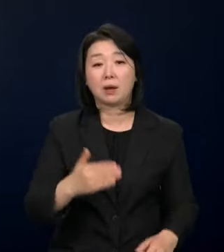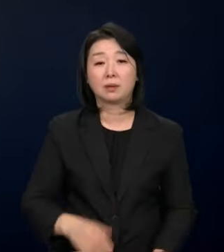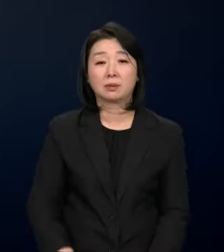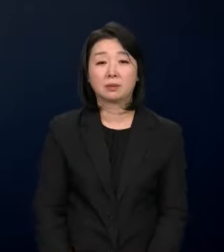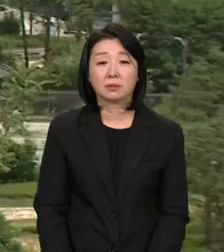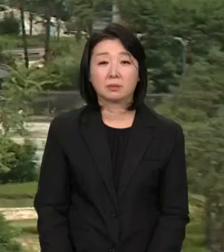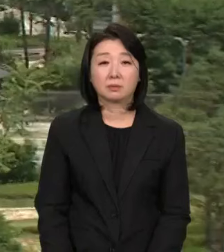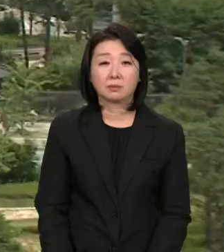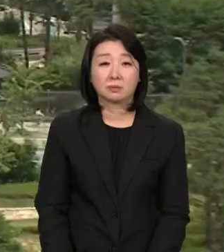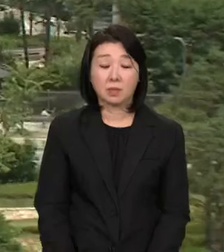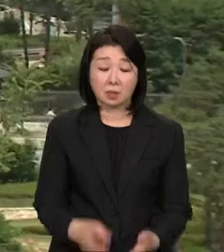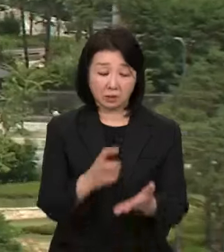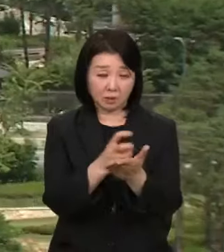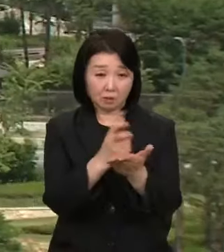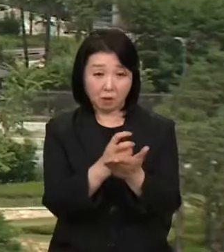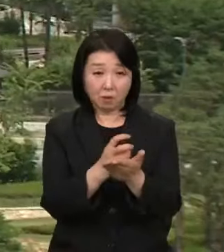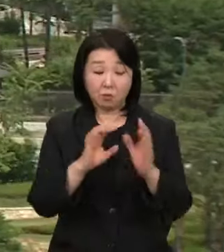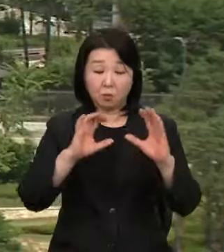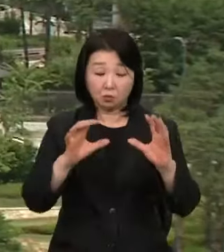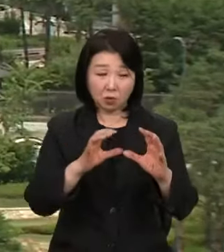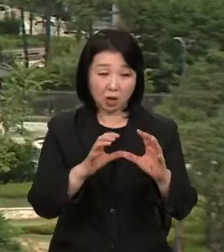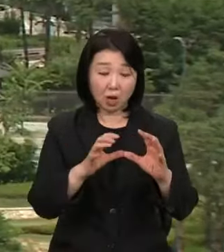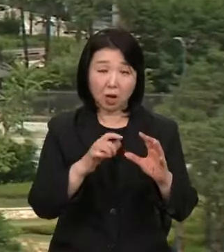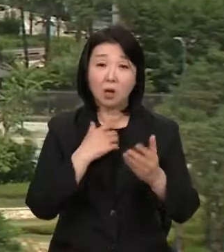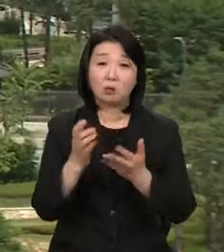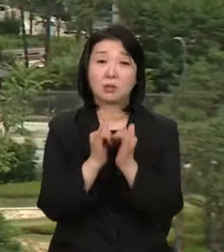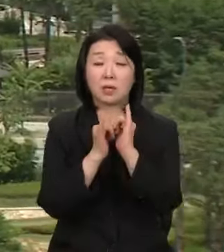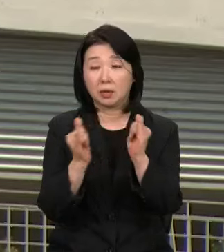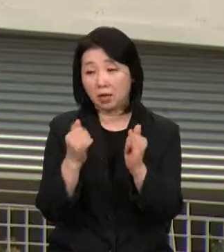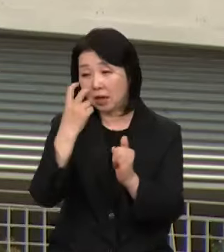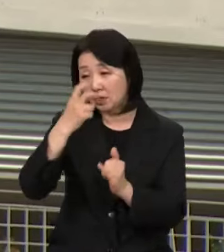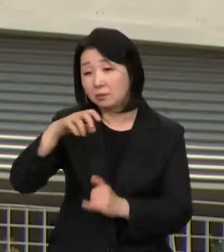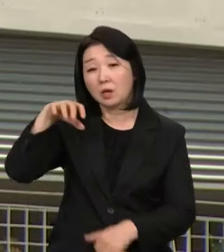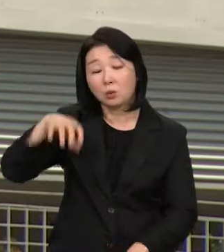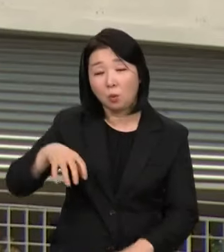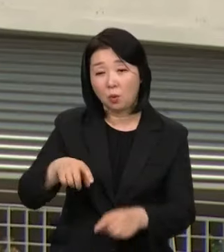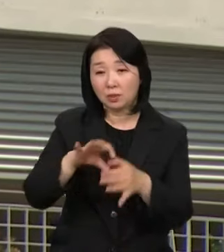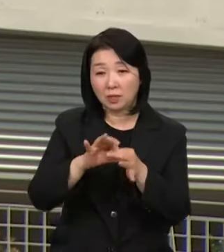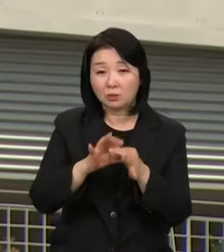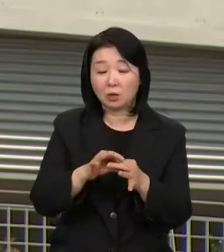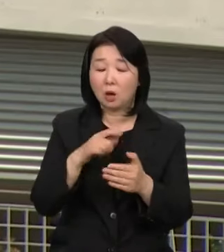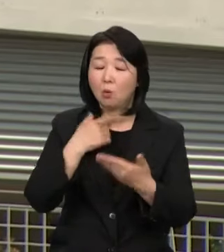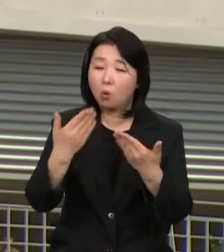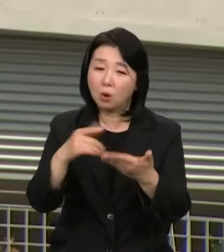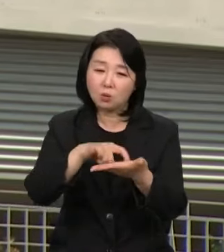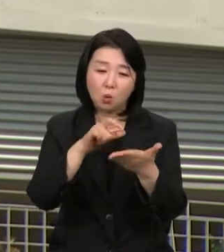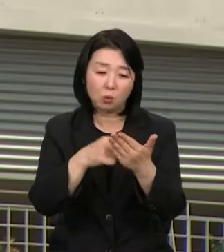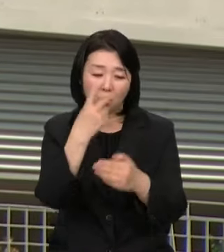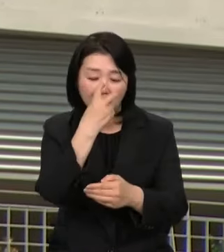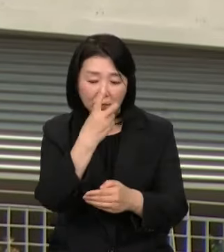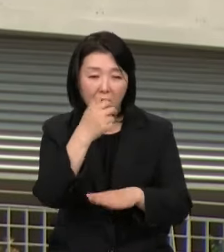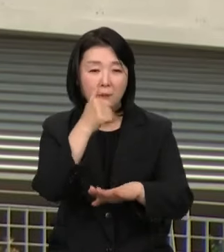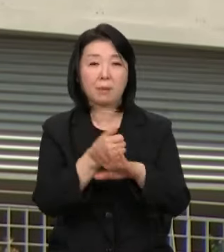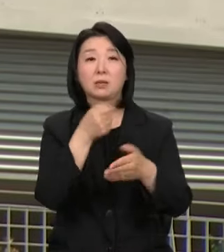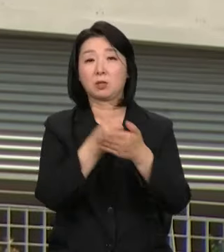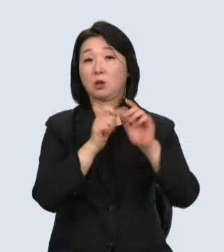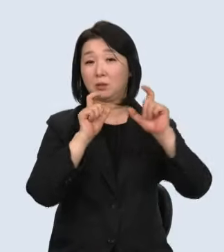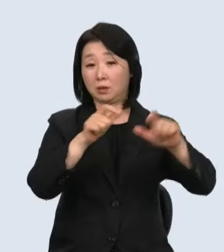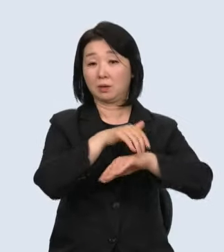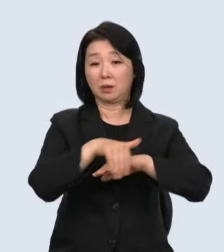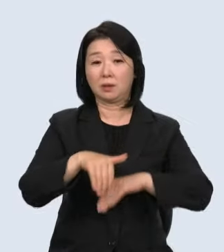있습니다이 법에선 국가 보험부 보훈심사 위원회가 사실관계와 공헌 정도를 심사해 최종 결정하도록 돼